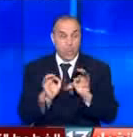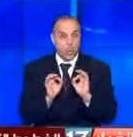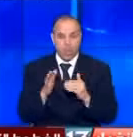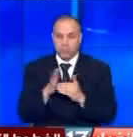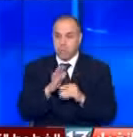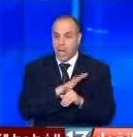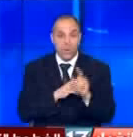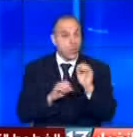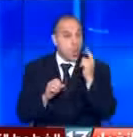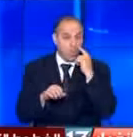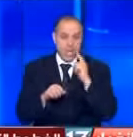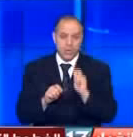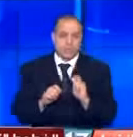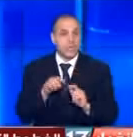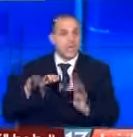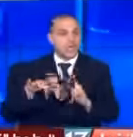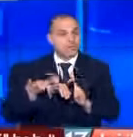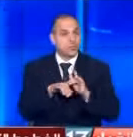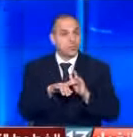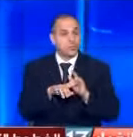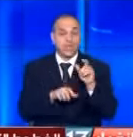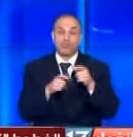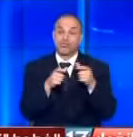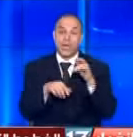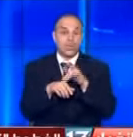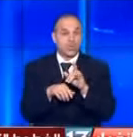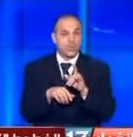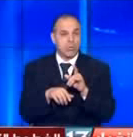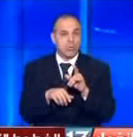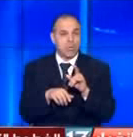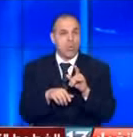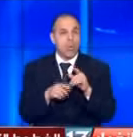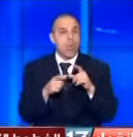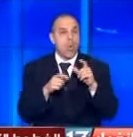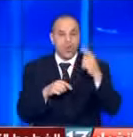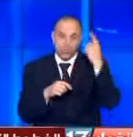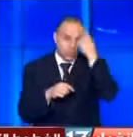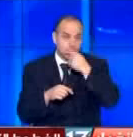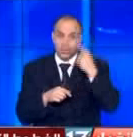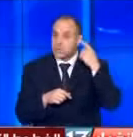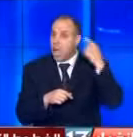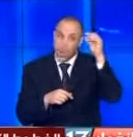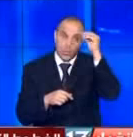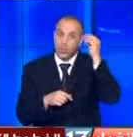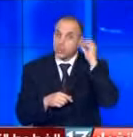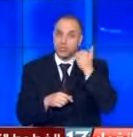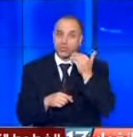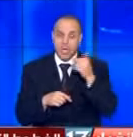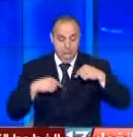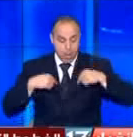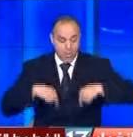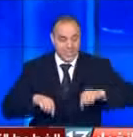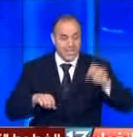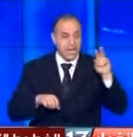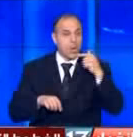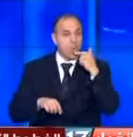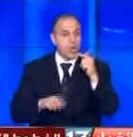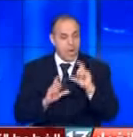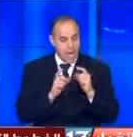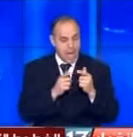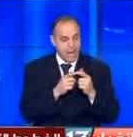أزمة معتبرا أن هيبة الدولة وعلوية القانون تقتضي. ديوان الطيران المدني والمطارات قال من جهته